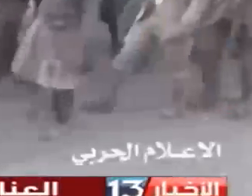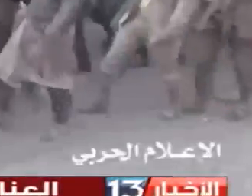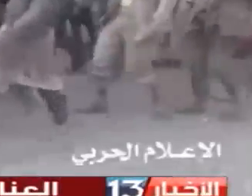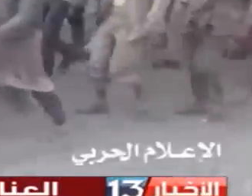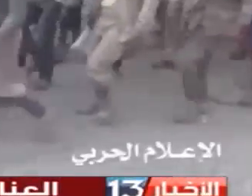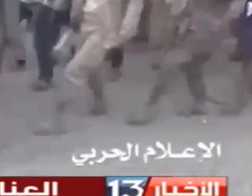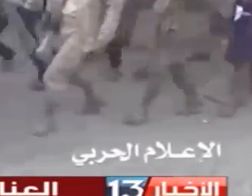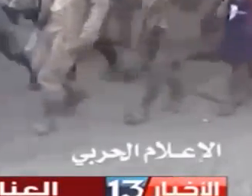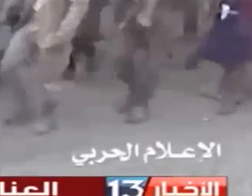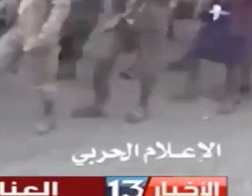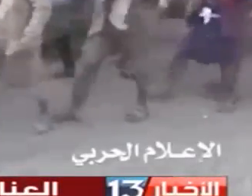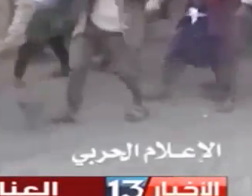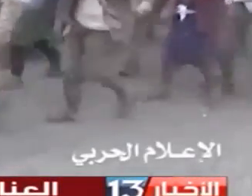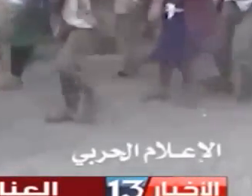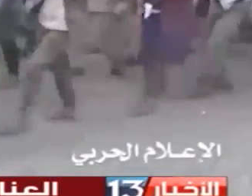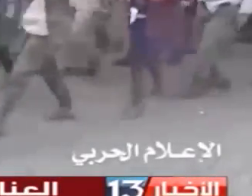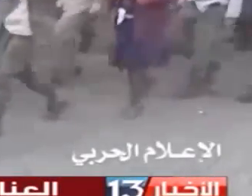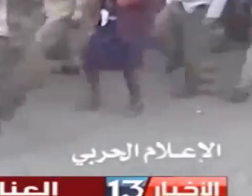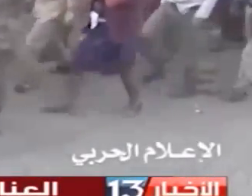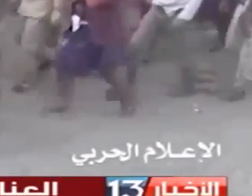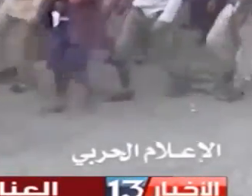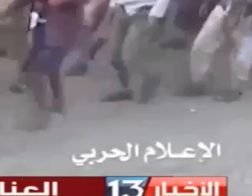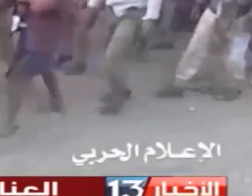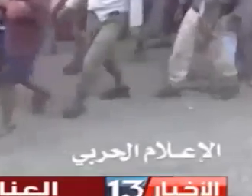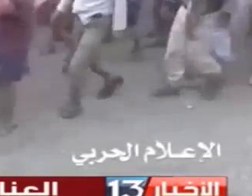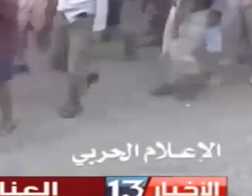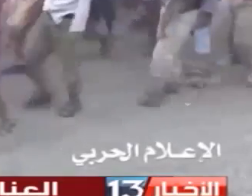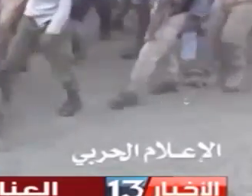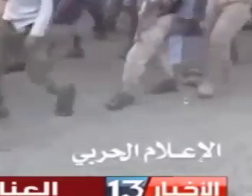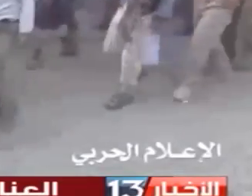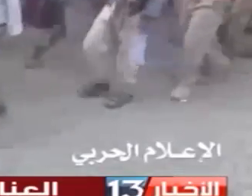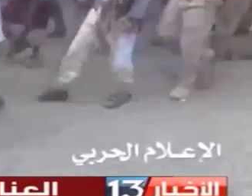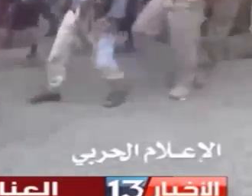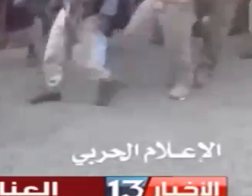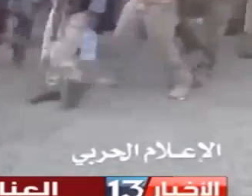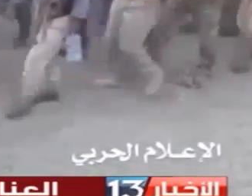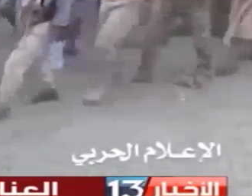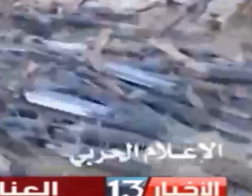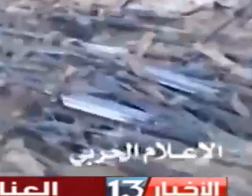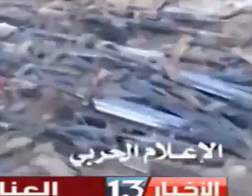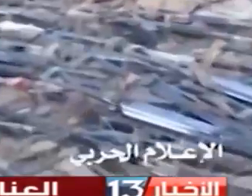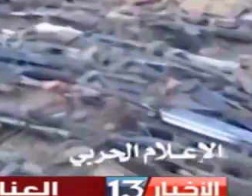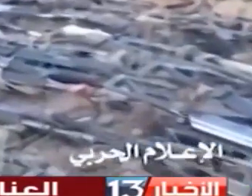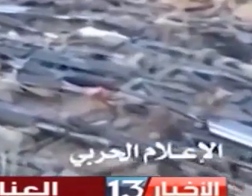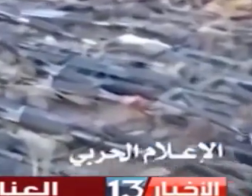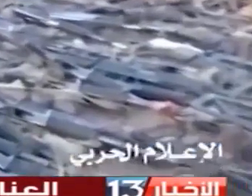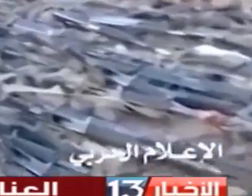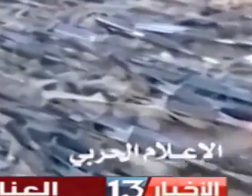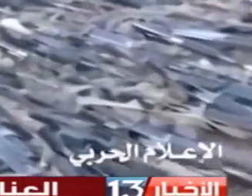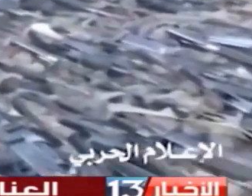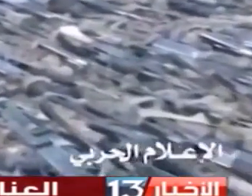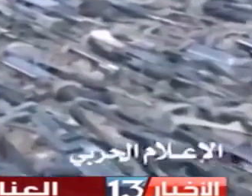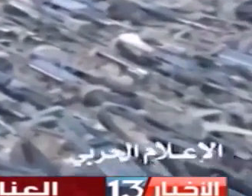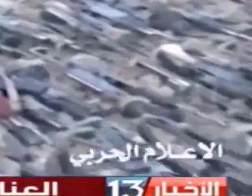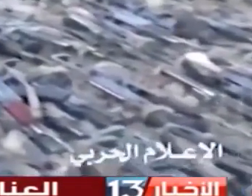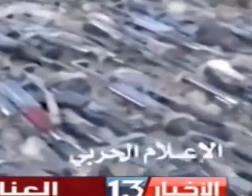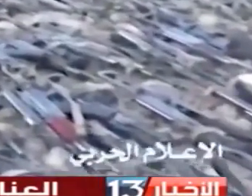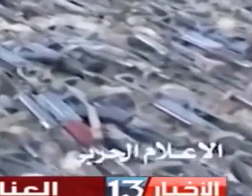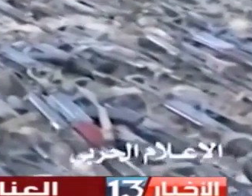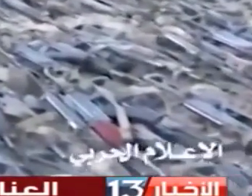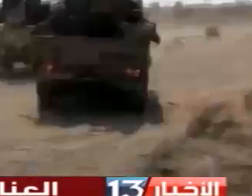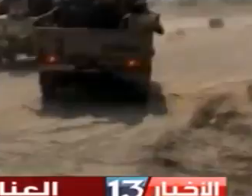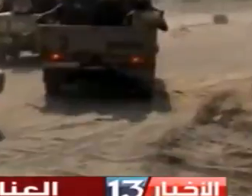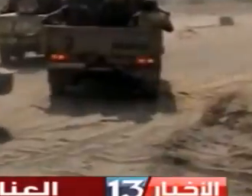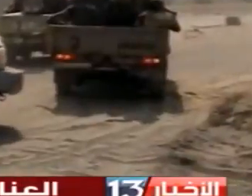الصليب الاحمر الدولي يعلن اطلاق الكويتيين صراح قرابه ثلاثمائه سجين والمبعوث الاممي ارحب بال بادره